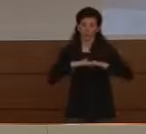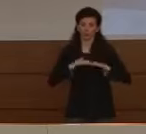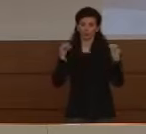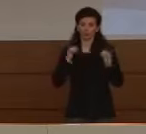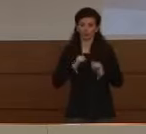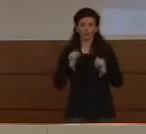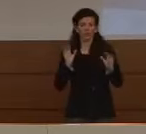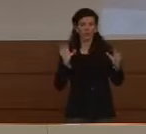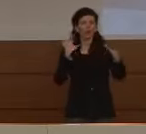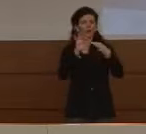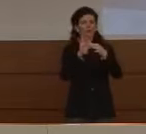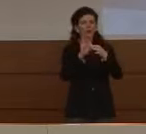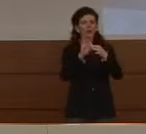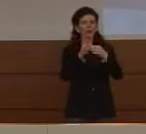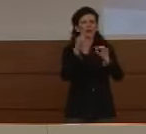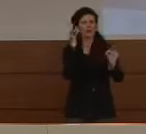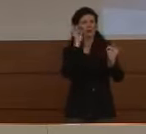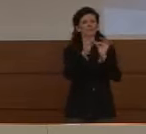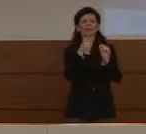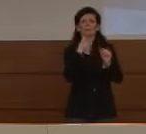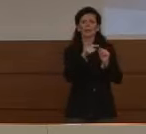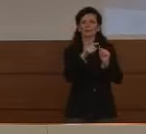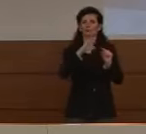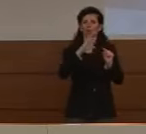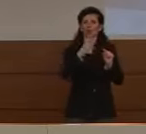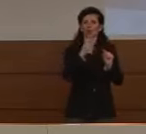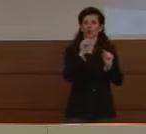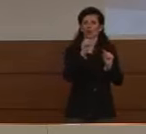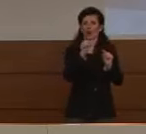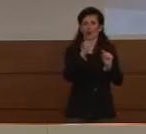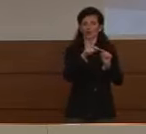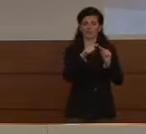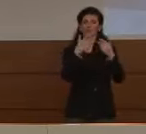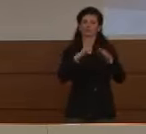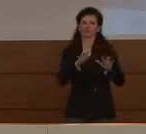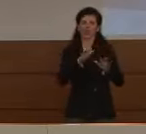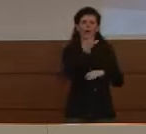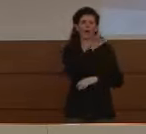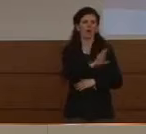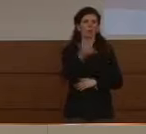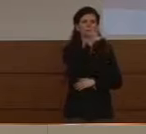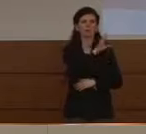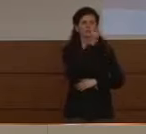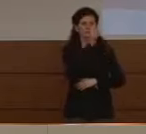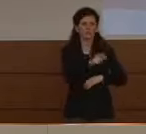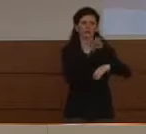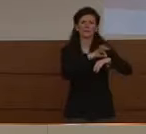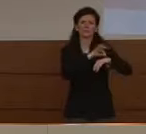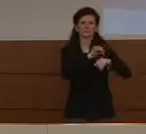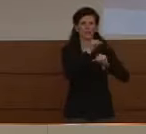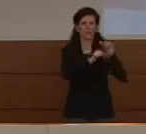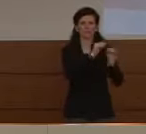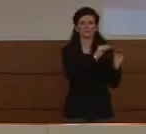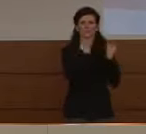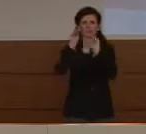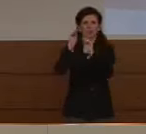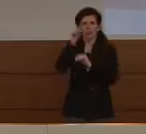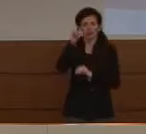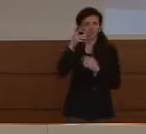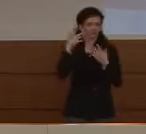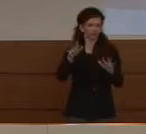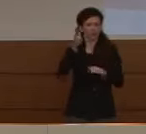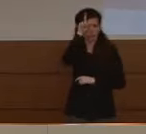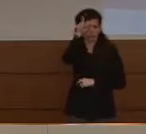e come avete visto abbiamo trasferito pazienti dalla regione lombardia alleggerendo non a me non è